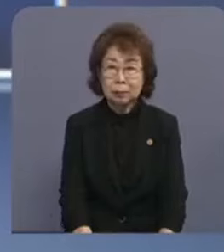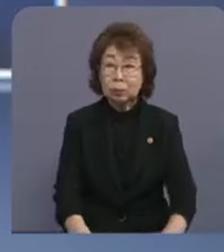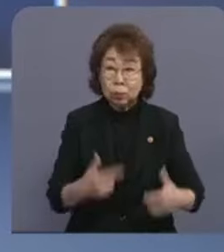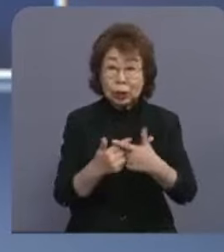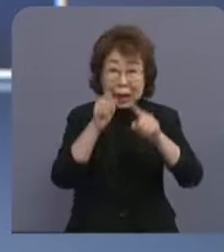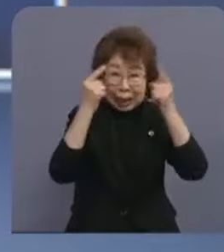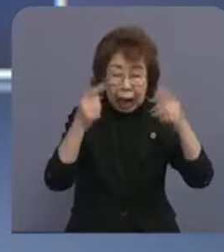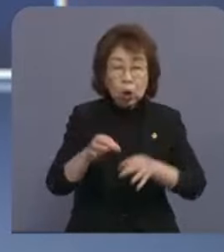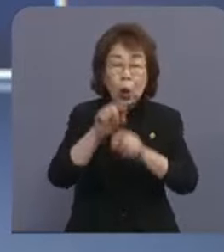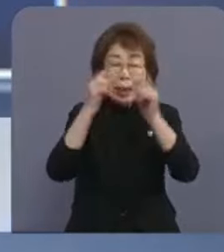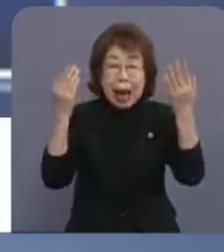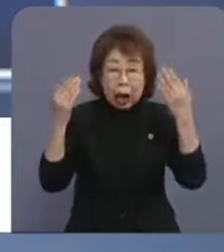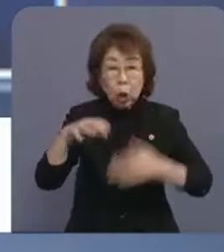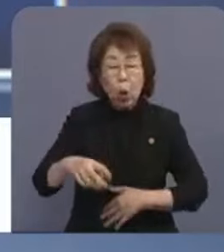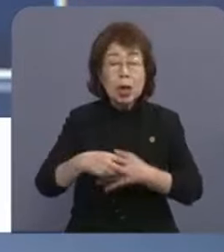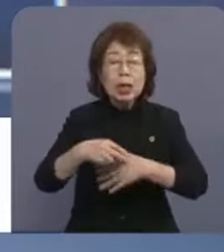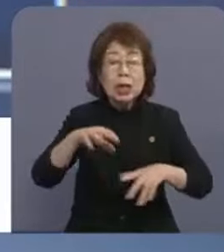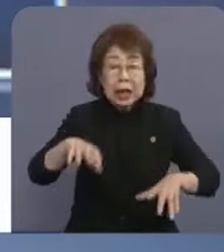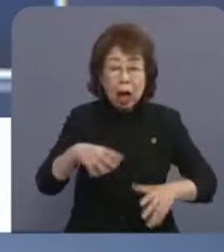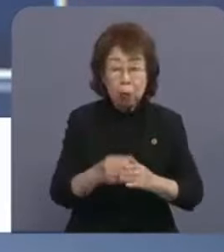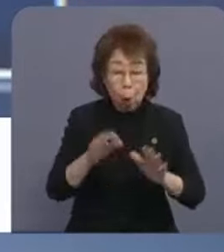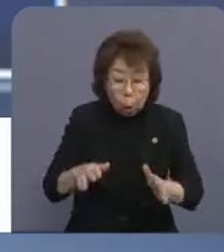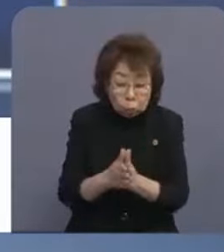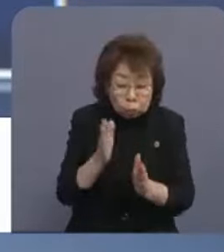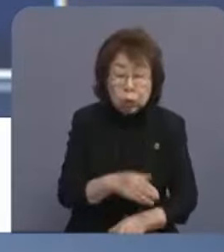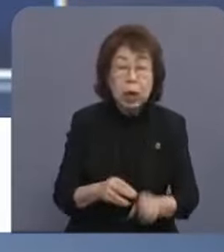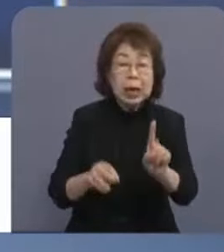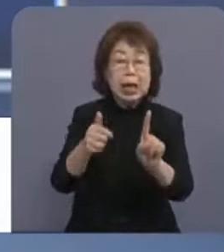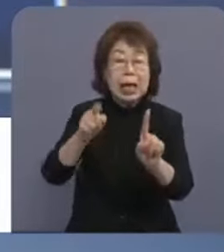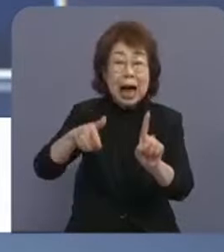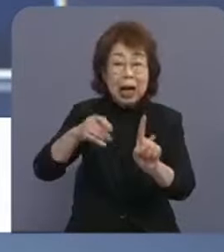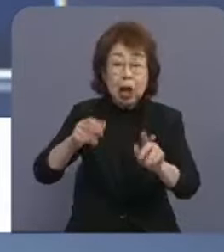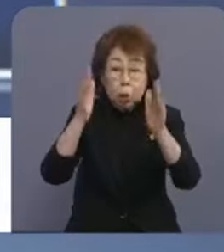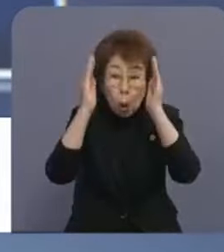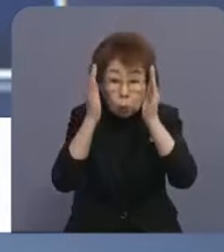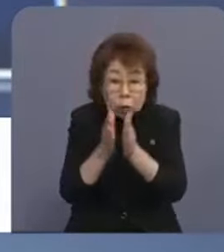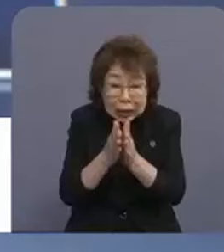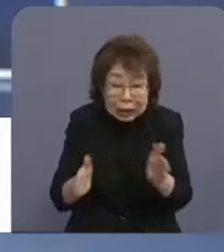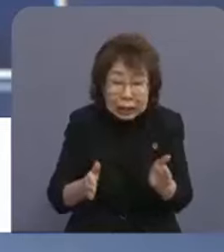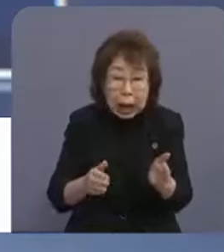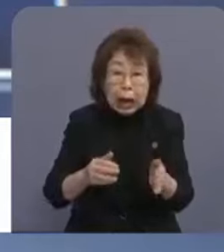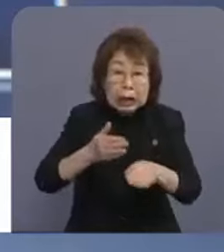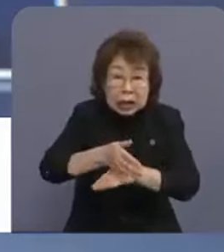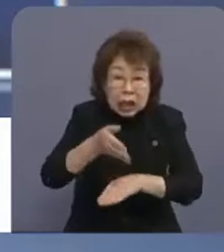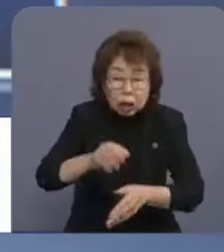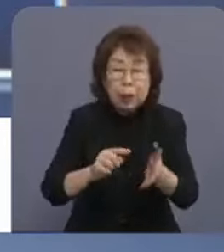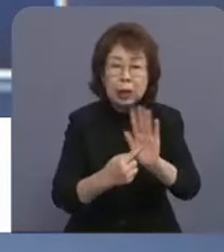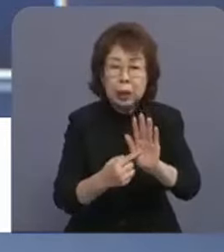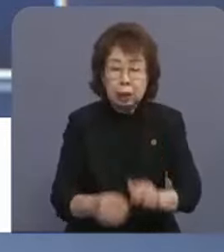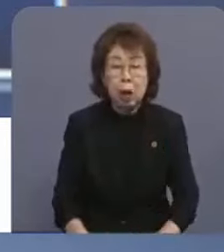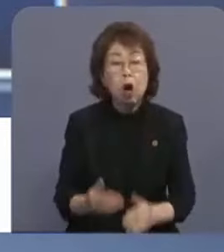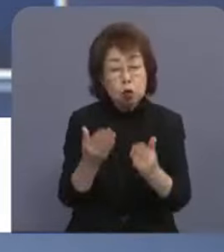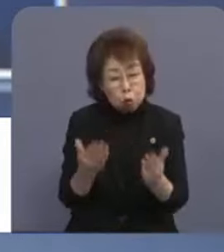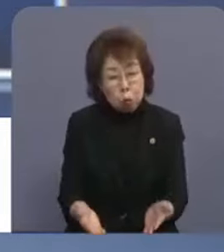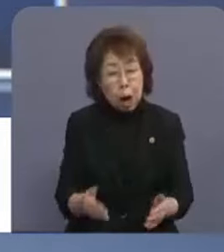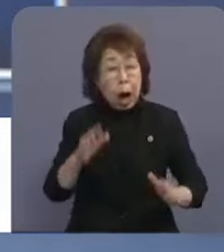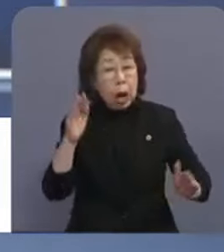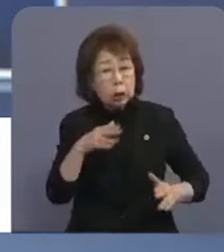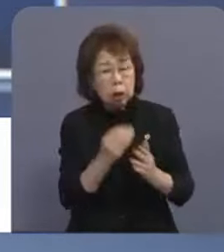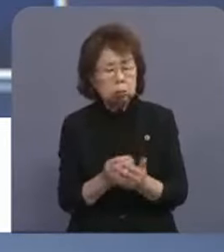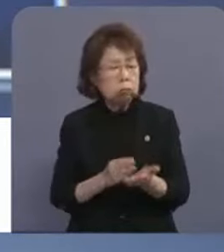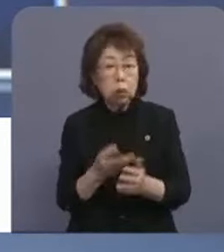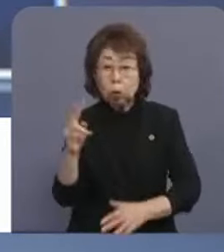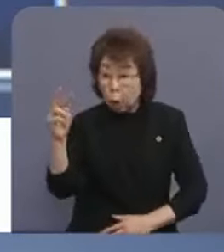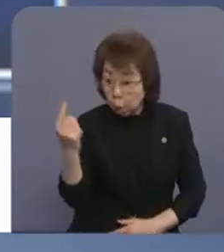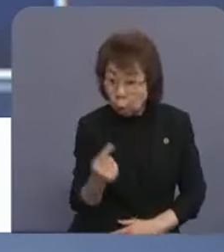부산대와 동아대 등 지역 의대들도 오늘부터 1학기 학사 일정을 뒤늦게 재개했습니다. 하지만 휴학기를 낸 학생들이